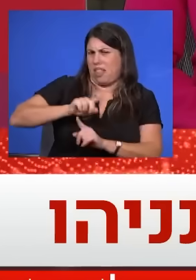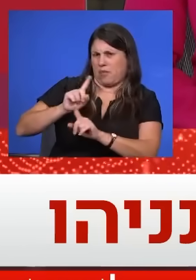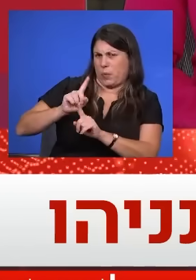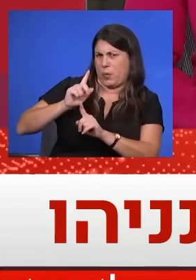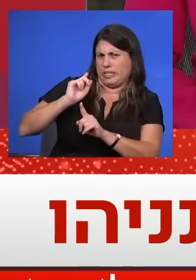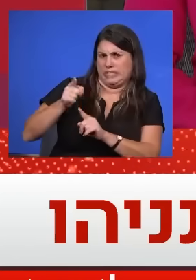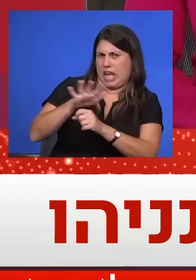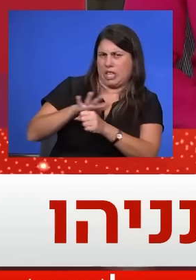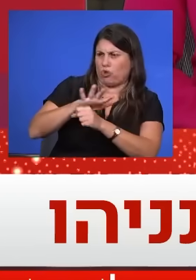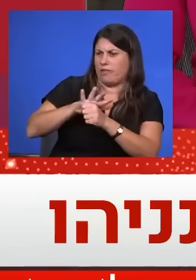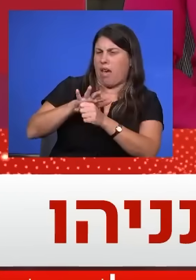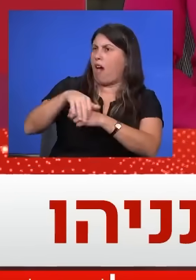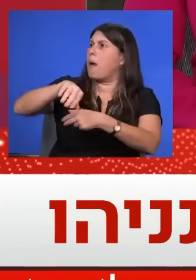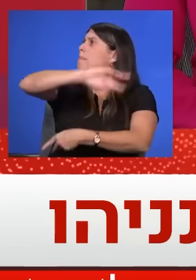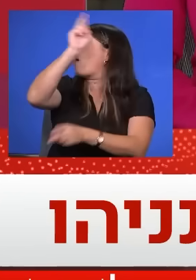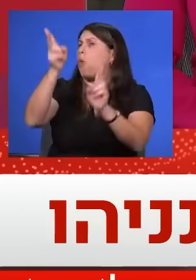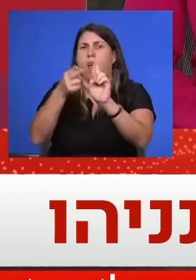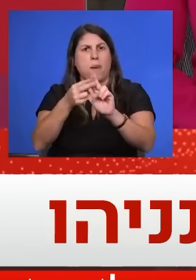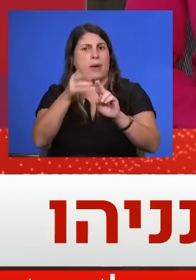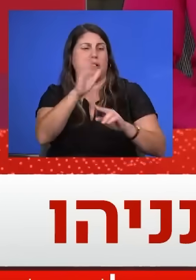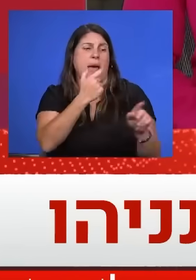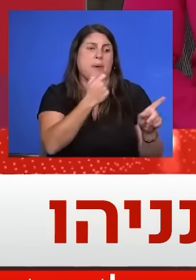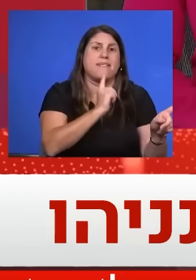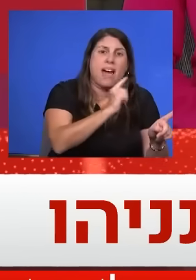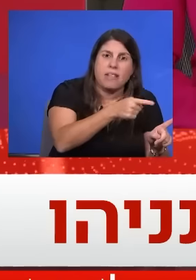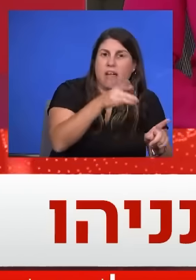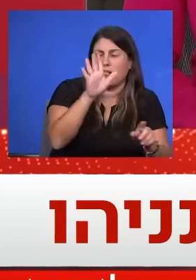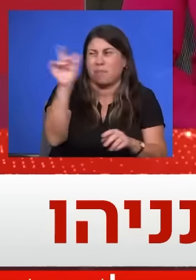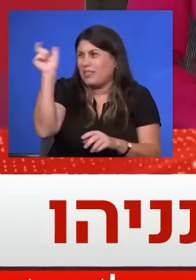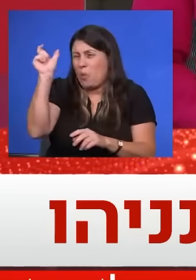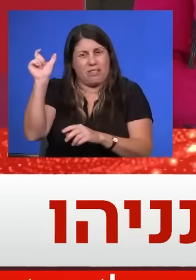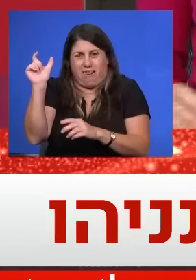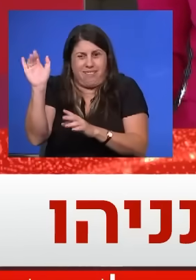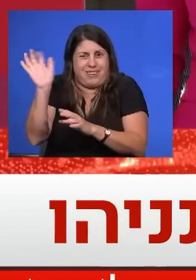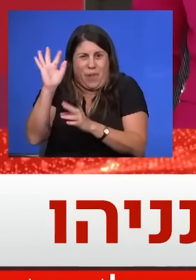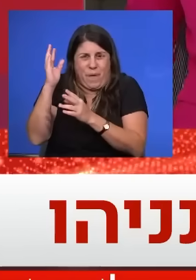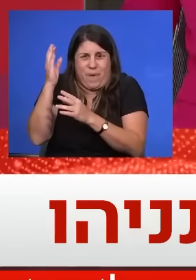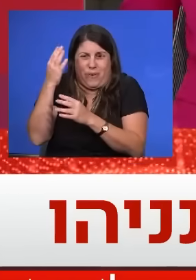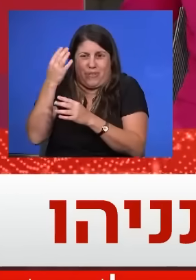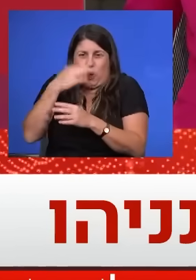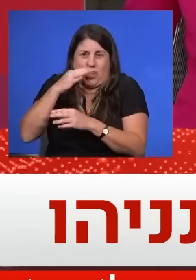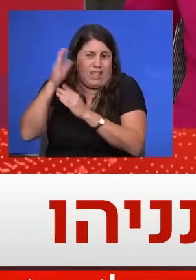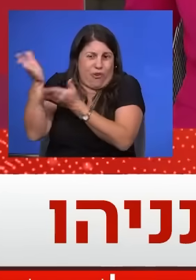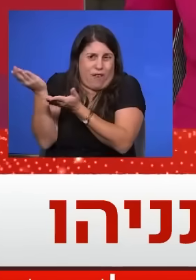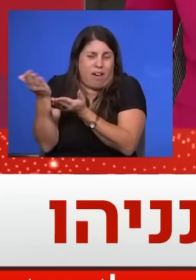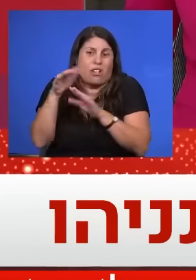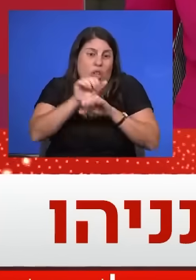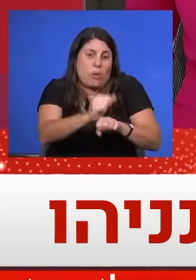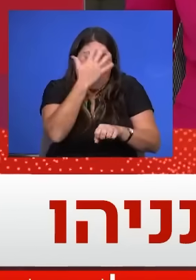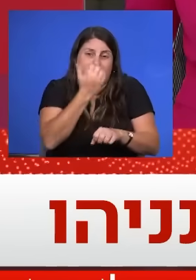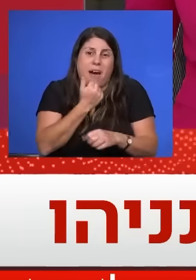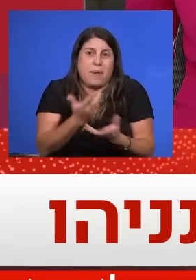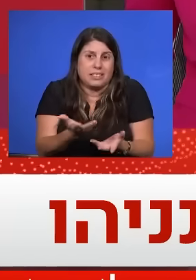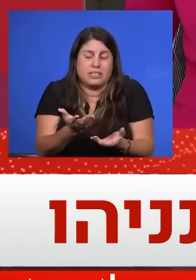גורמים בעולם, אגב גם קטר, גם טורקיה, לא יותר טובה ממנה, שתומכים באמצע? בחמאס. כי אנחנו, אז אני מיד אגיד,